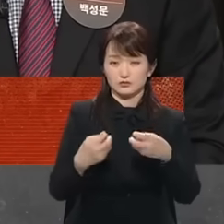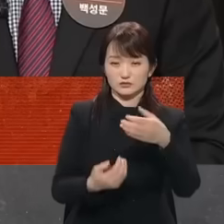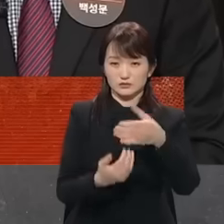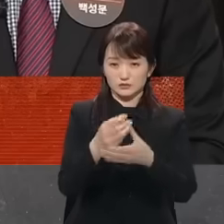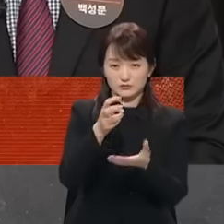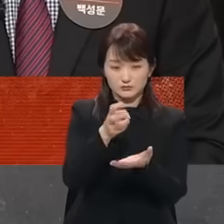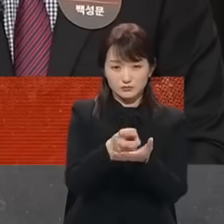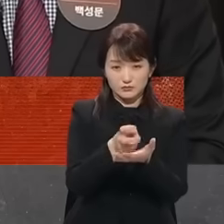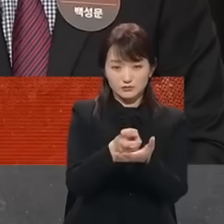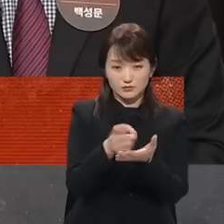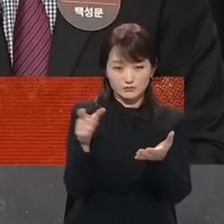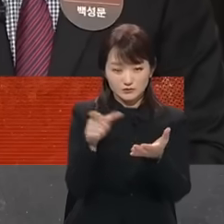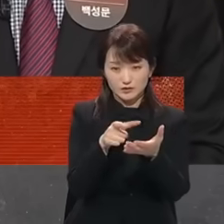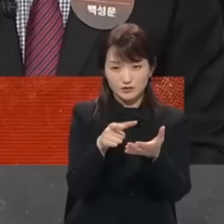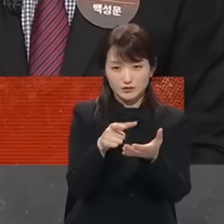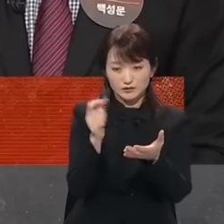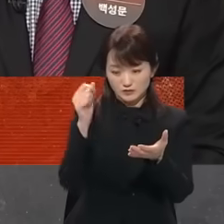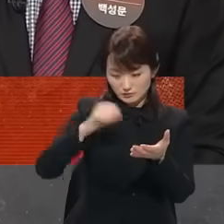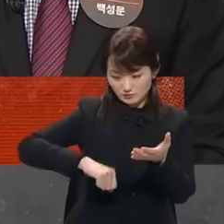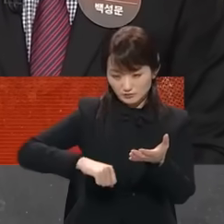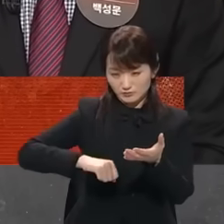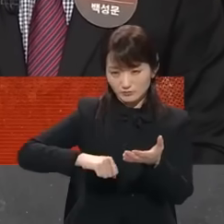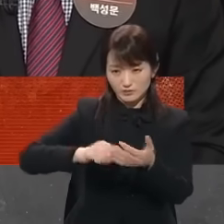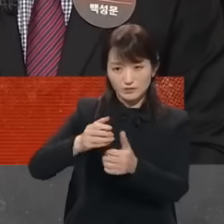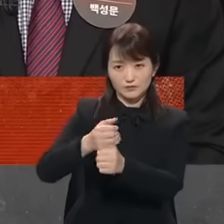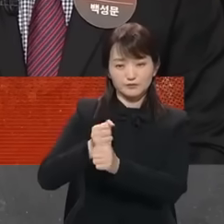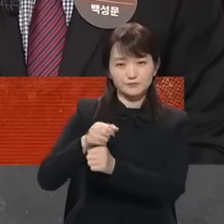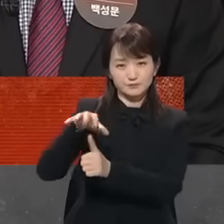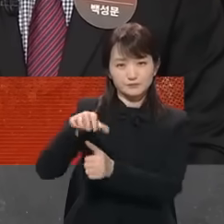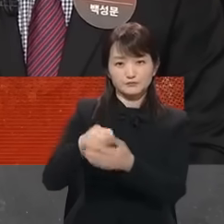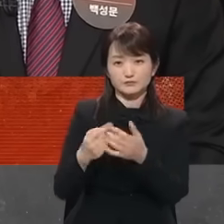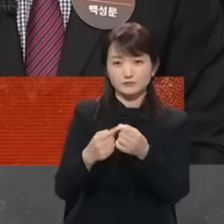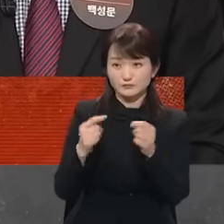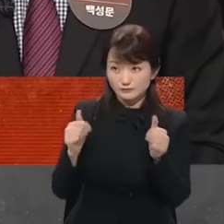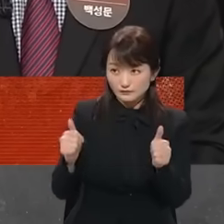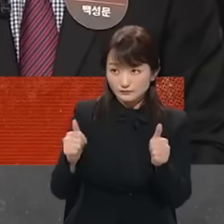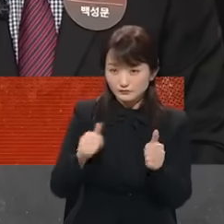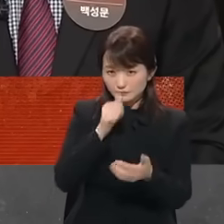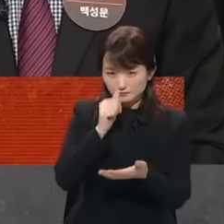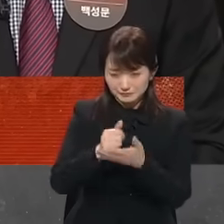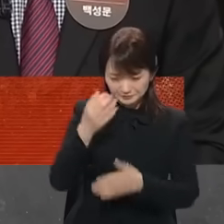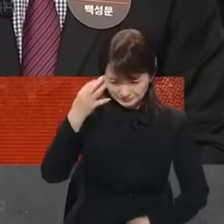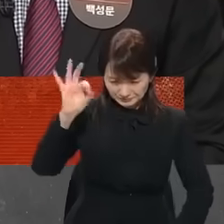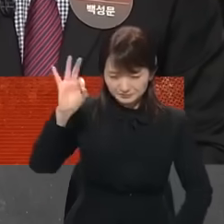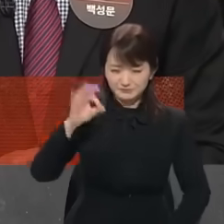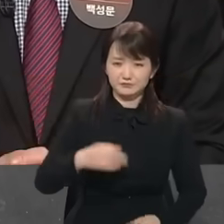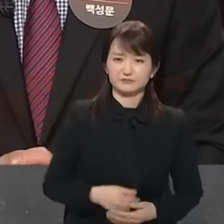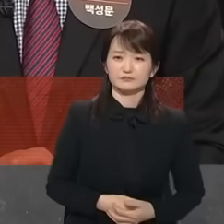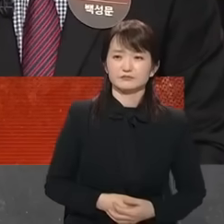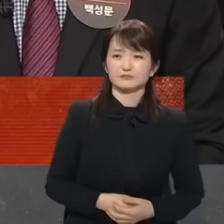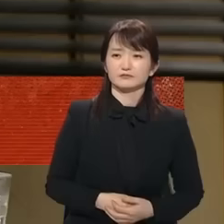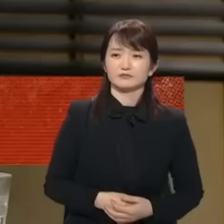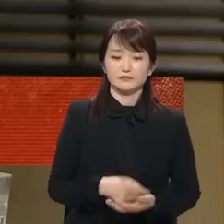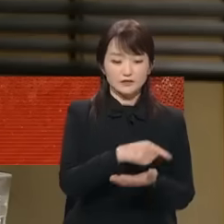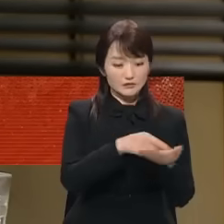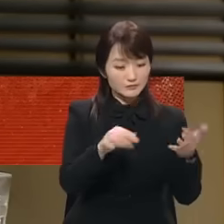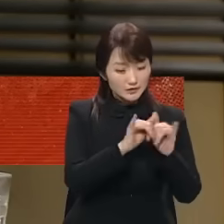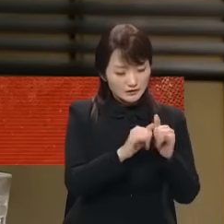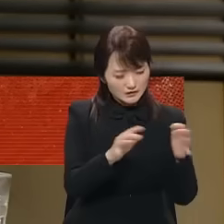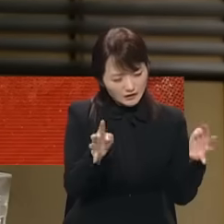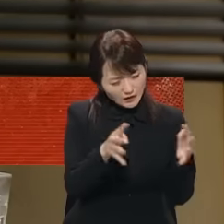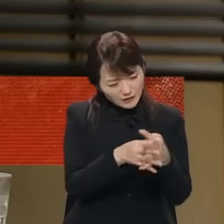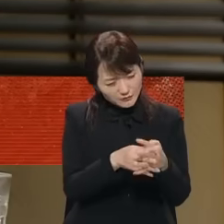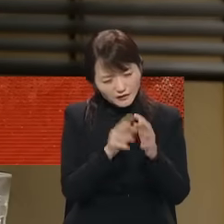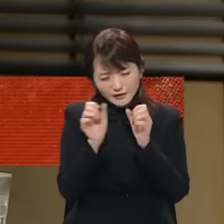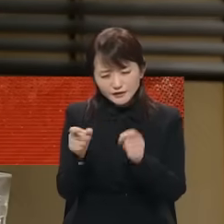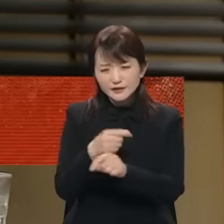혐의로 구속이 됐는데 일단 뭐 일심에서 뭐 혐의 다 인정을 하고 그리고 어떻게든 피해자들과 합의할 기회를 달라라고